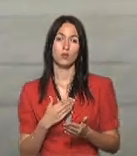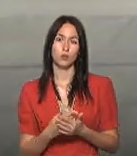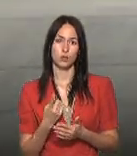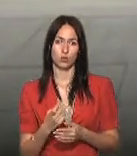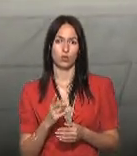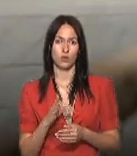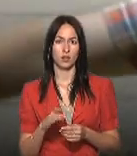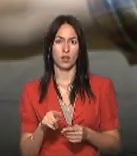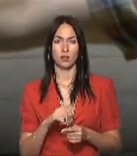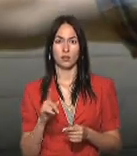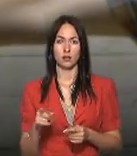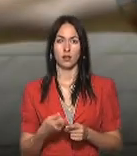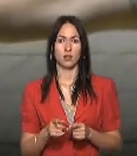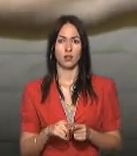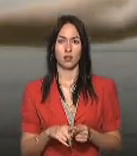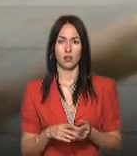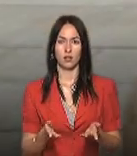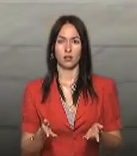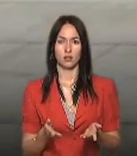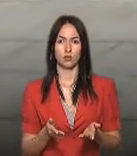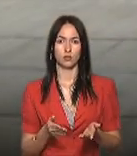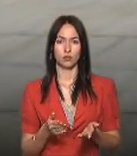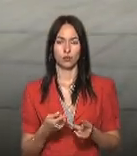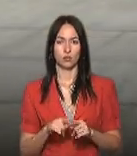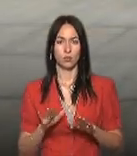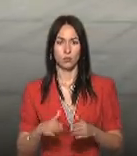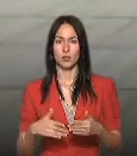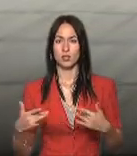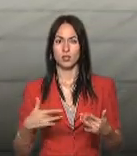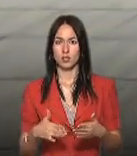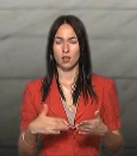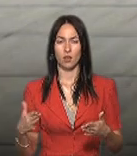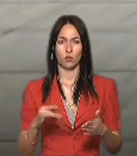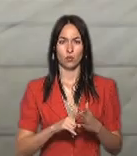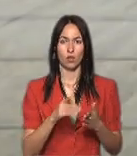квадратними через цю ширину сцену, і, мабуть, аж